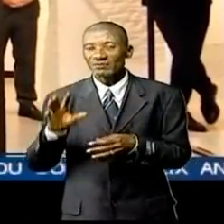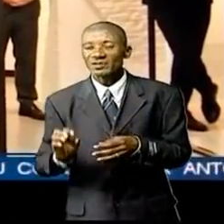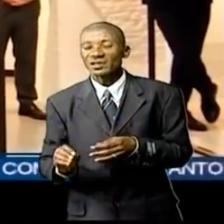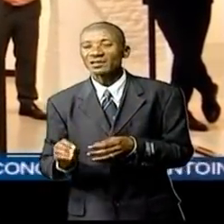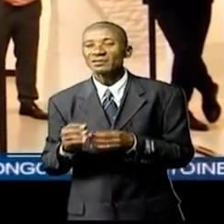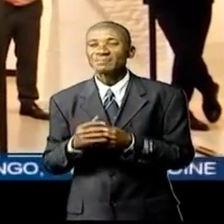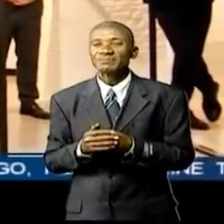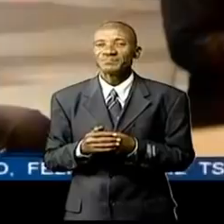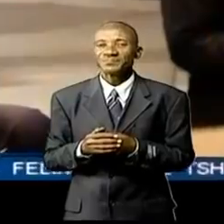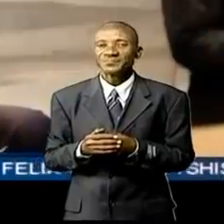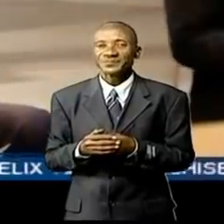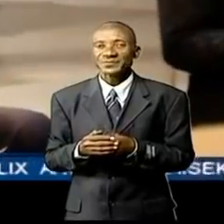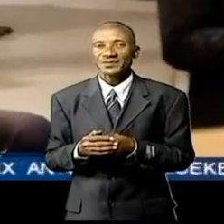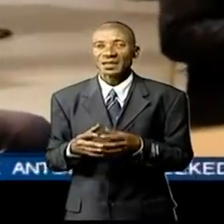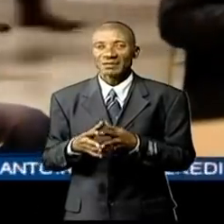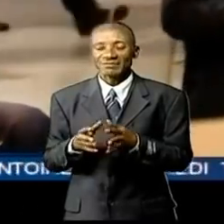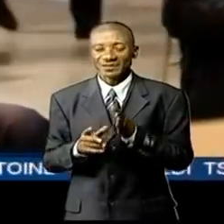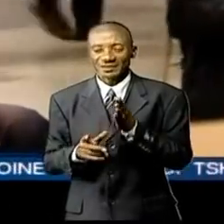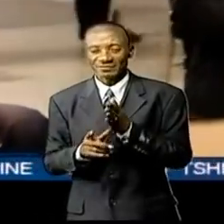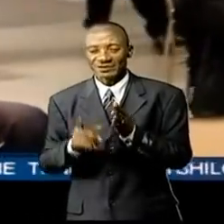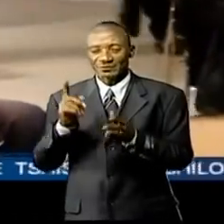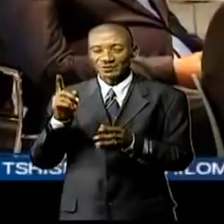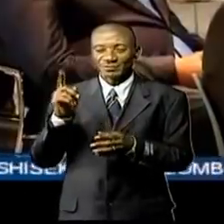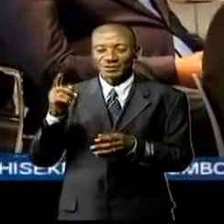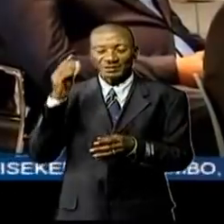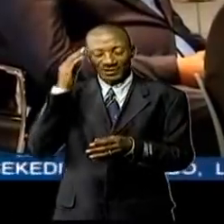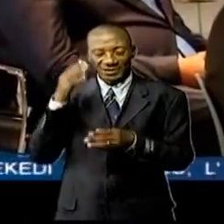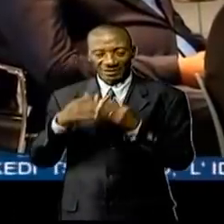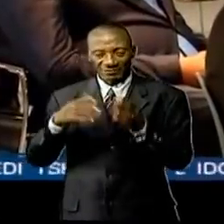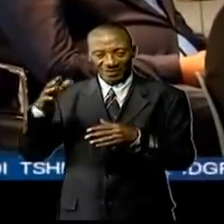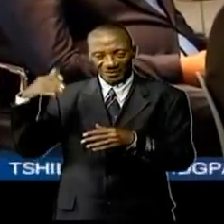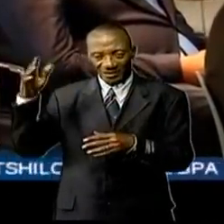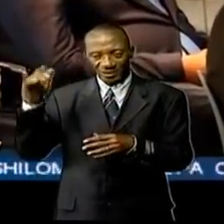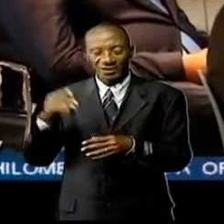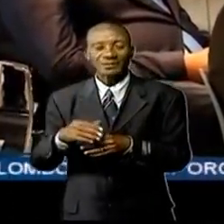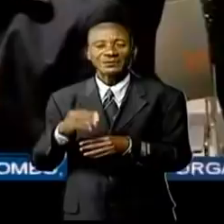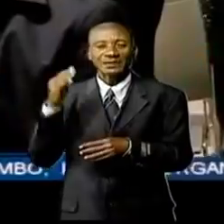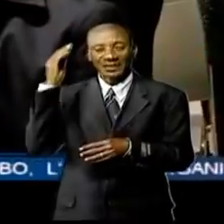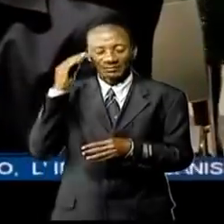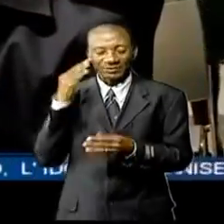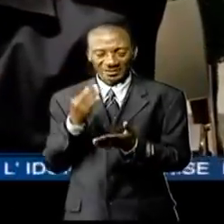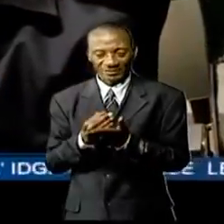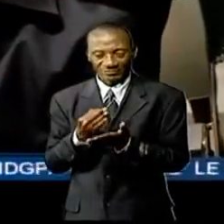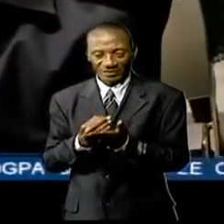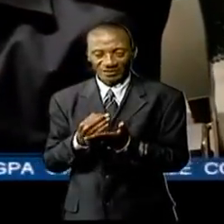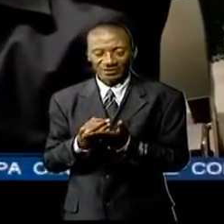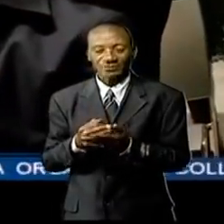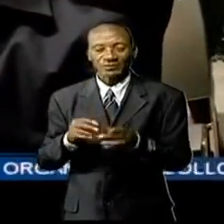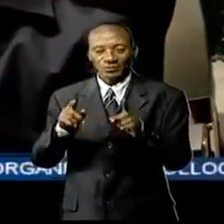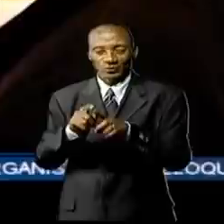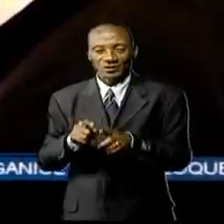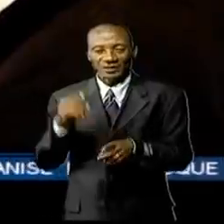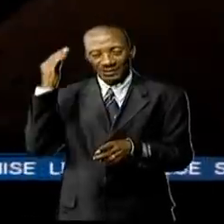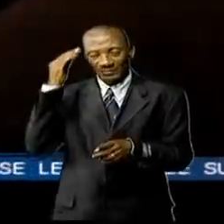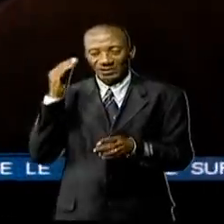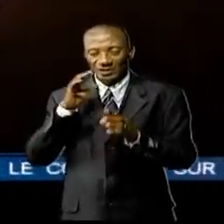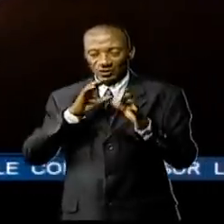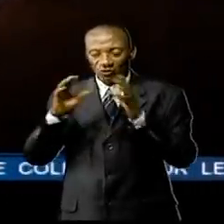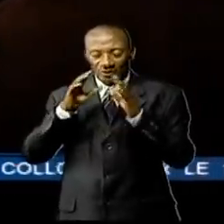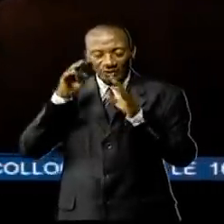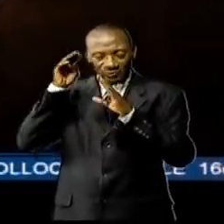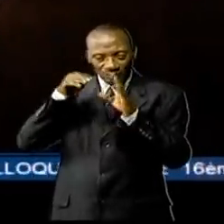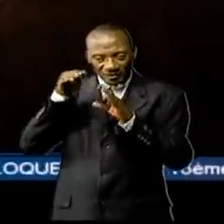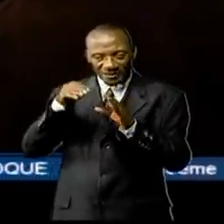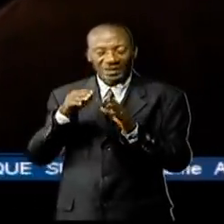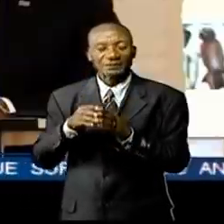mobilisé les vice-premiers ministres et ministres des Affaires étrangères, les ministres des Finances et celui de la communication et médias.